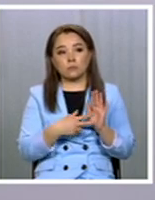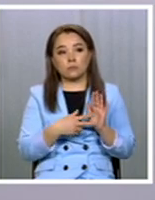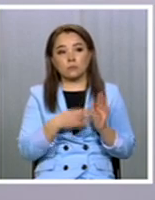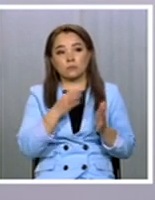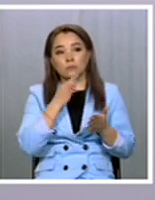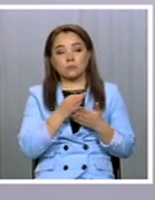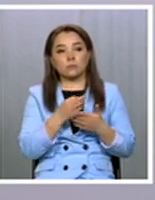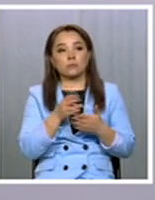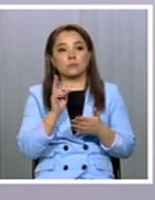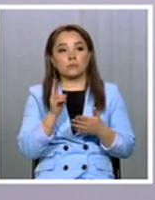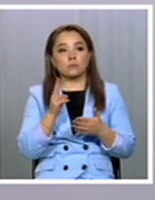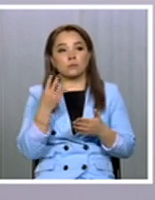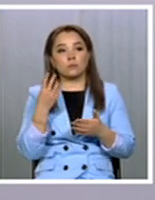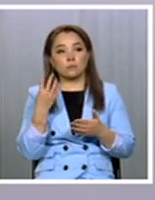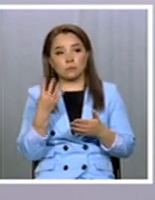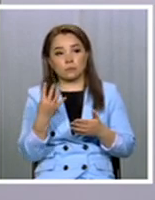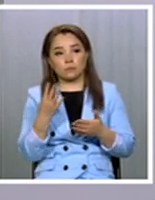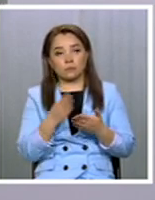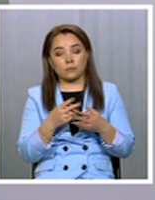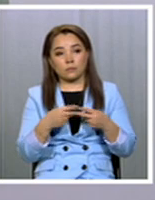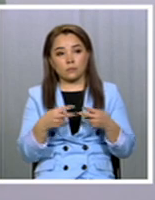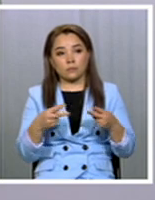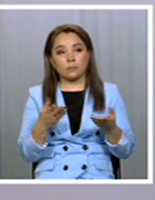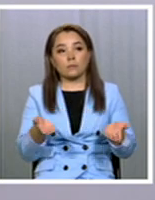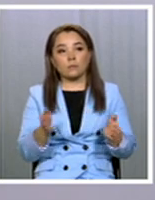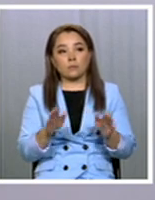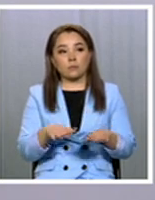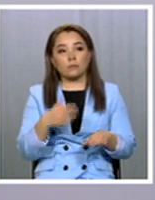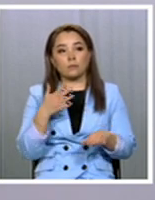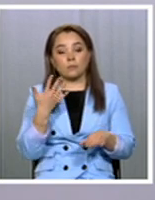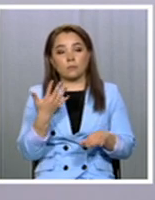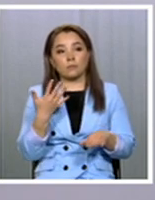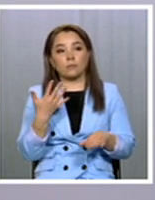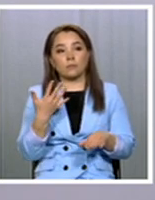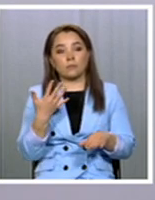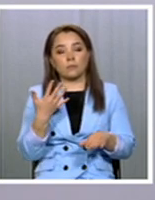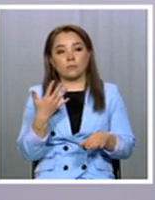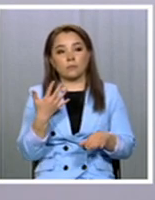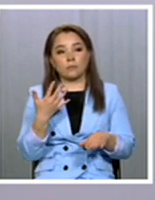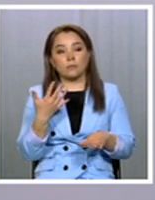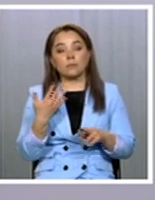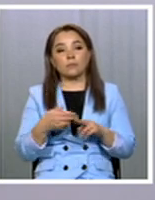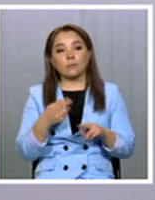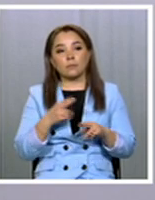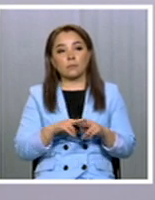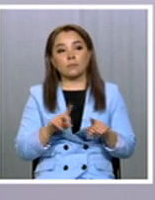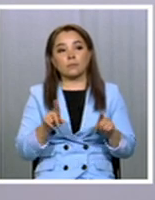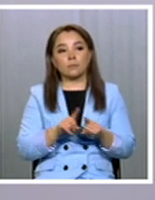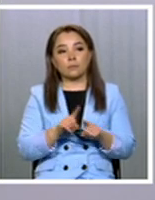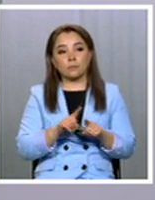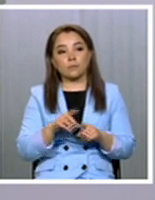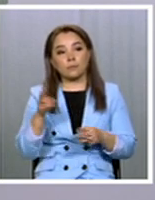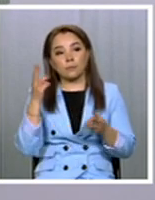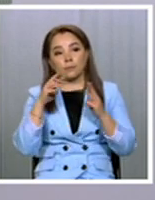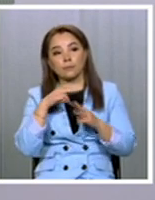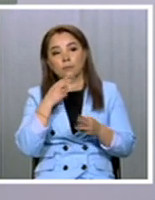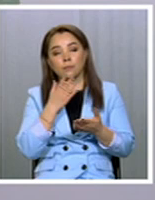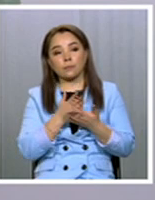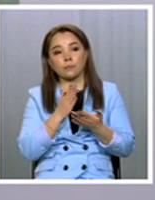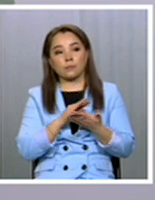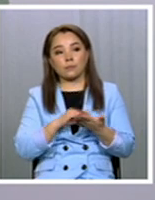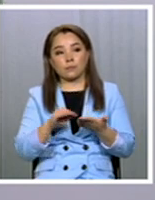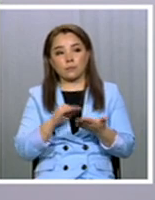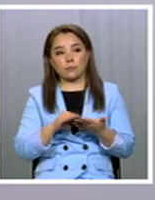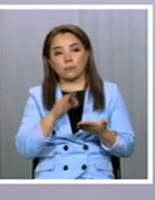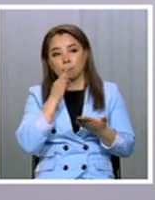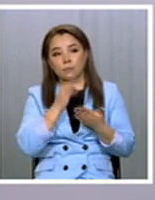K бөлінді 4-ге тең, қалдық P 5-ге тең. Енді моделін қарастыратын болсақ, біз